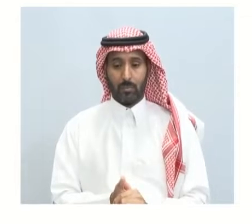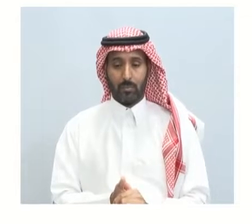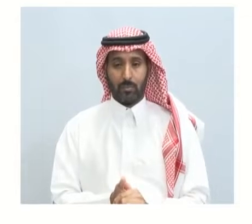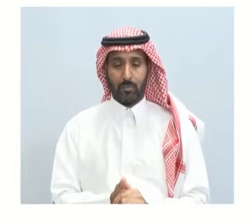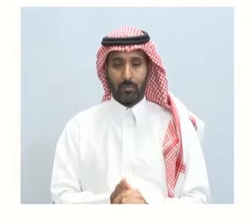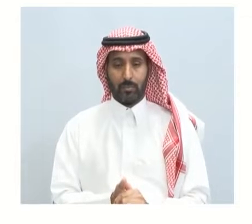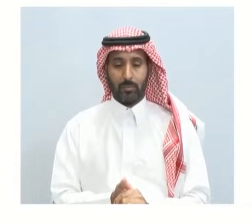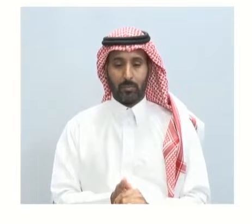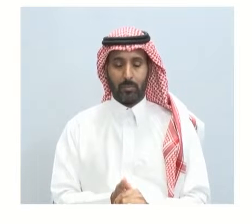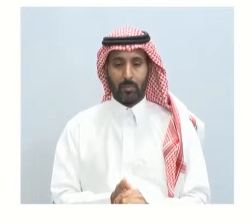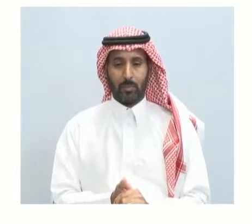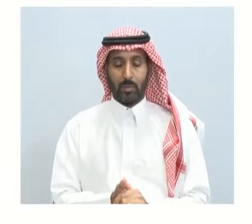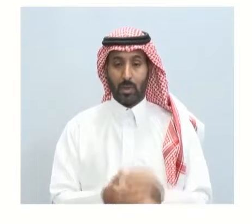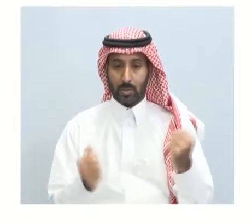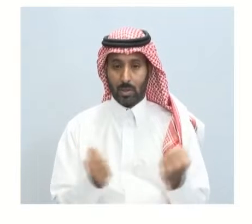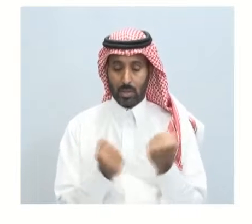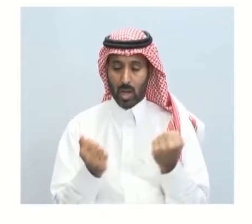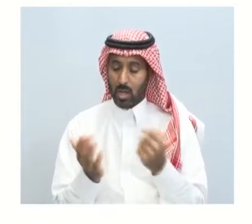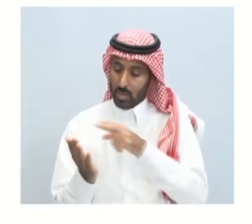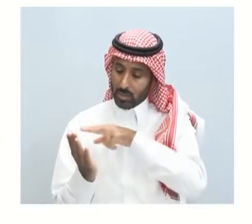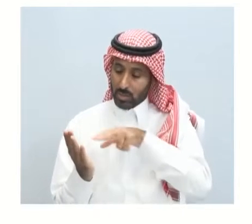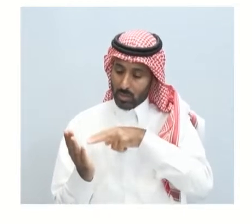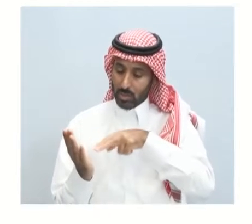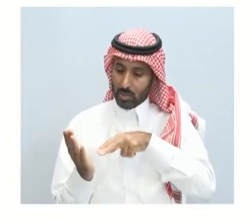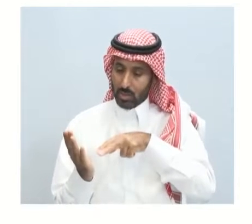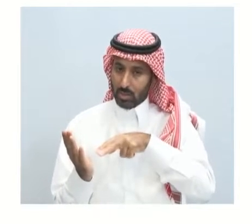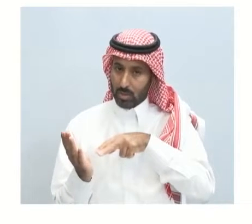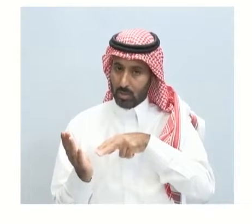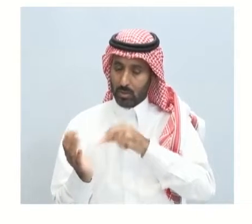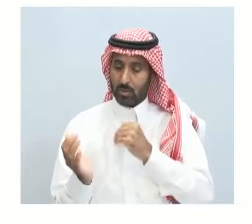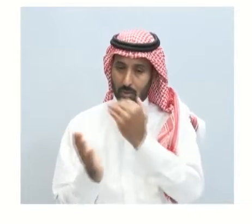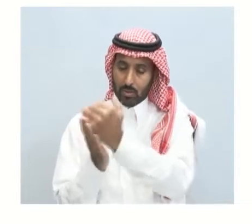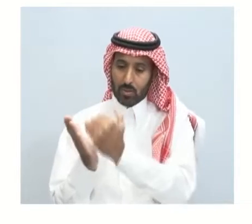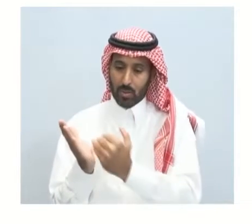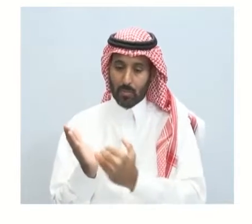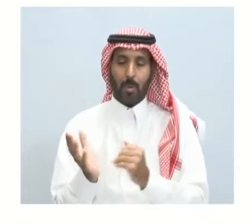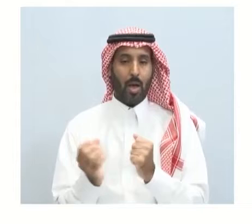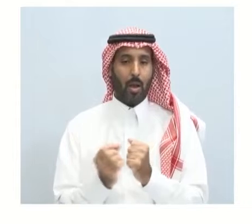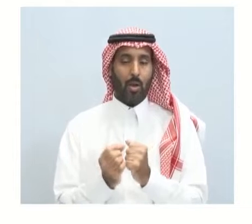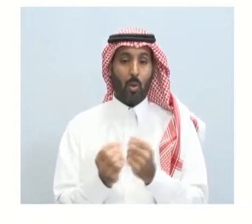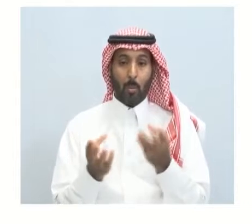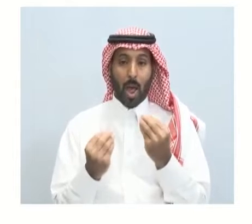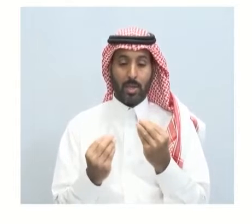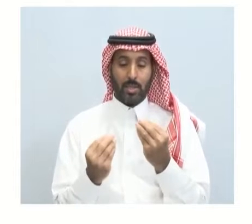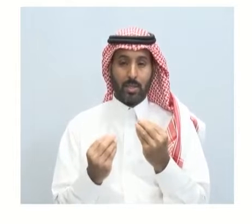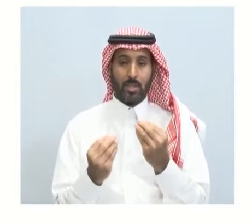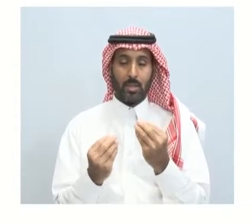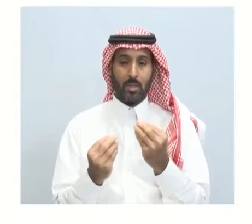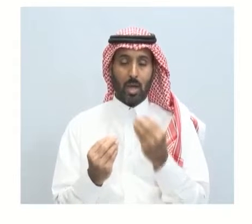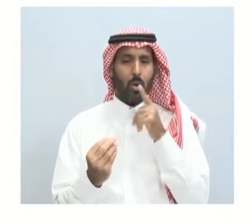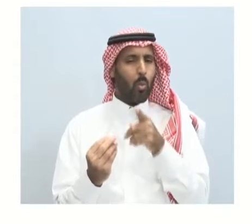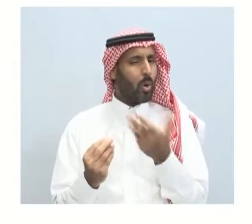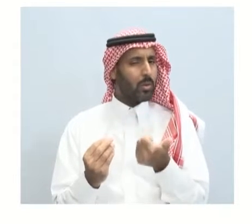لا اتهيا للقراءه لدينا معارف او معلومات نريد